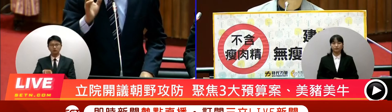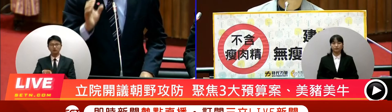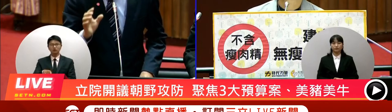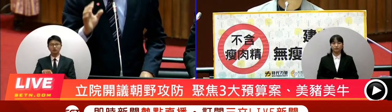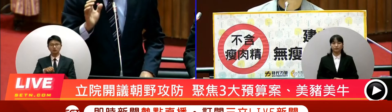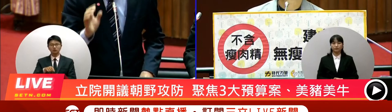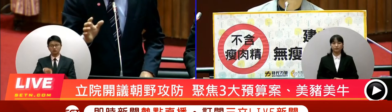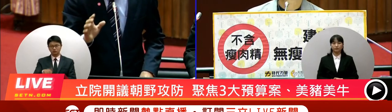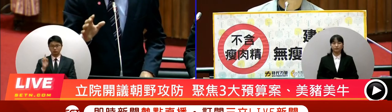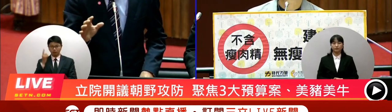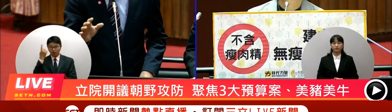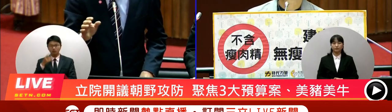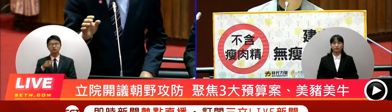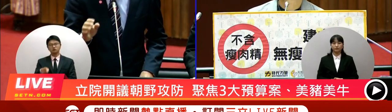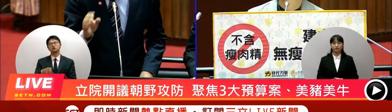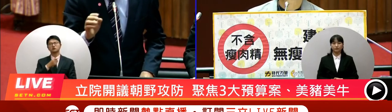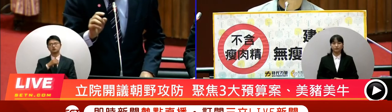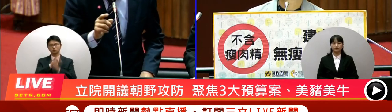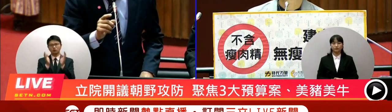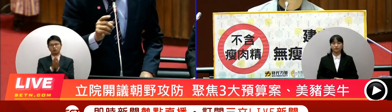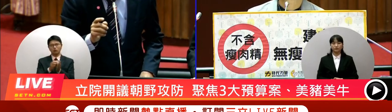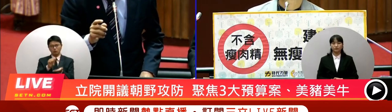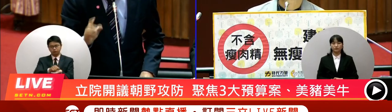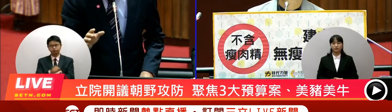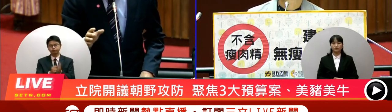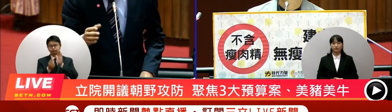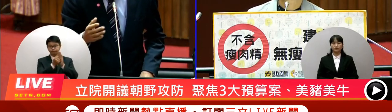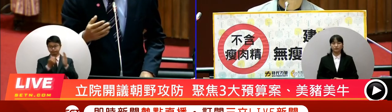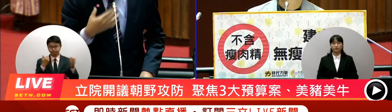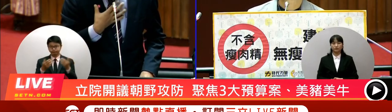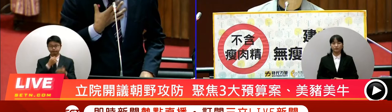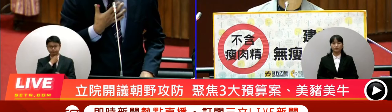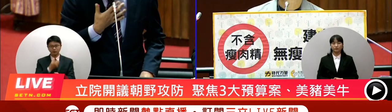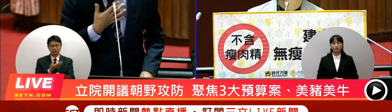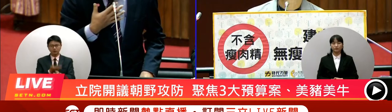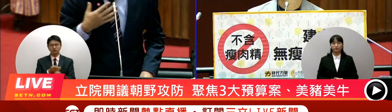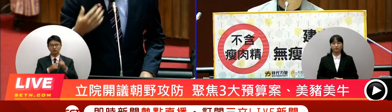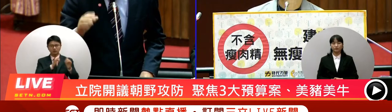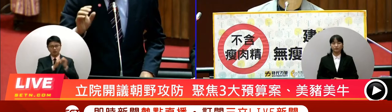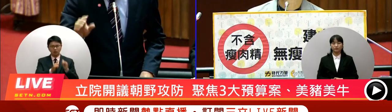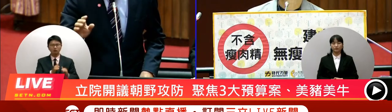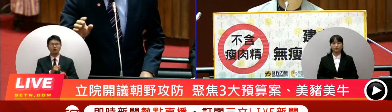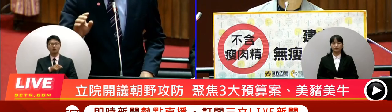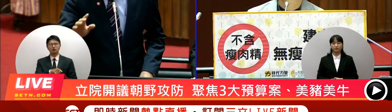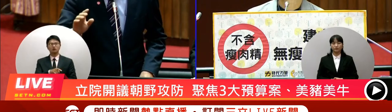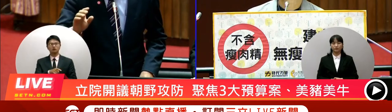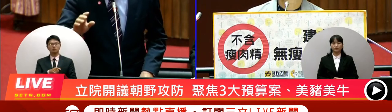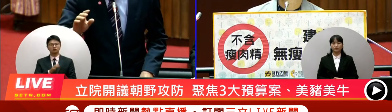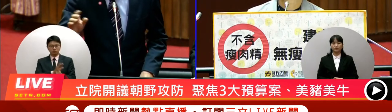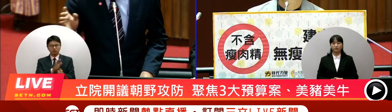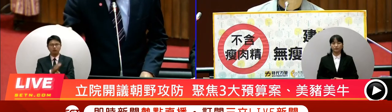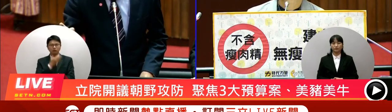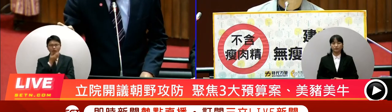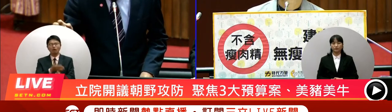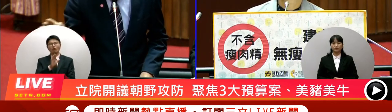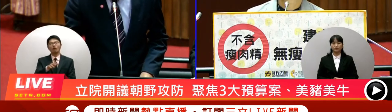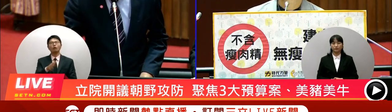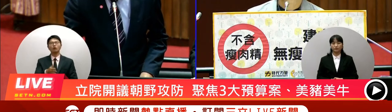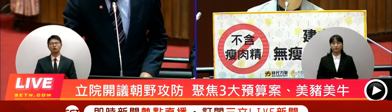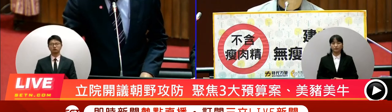以只要标示到产地来源国，其实就是对消费者更好的选择，对产业更好。因为这样标示以后，那我想更多